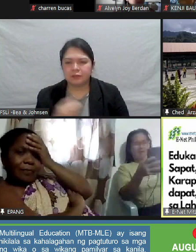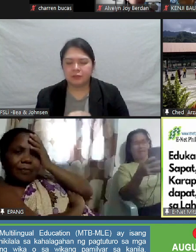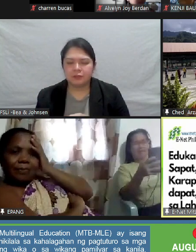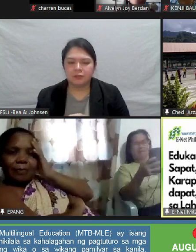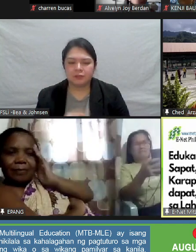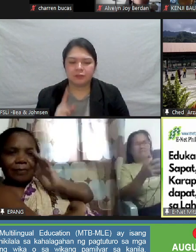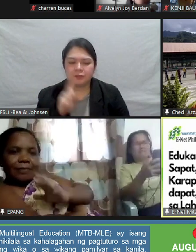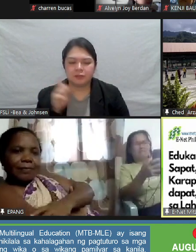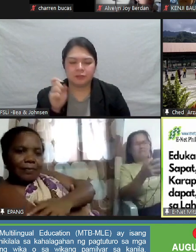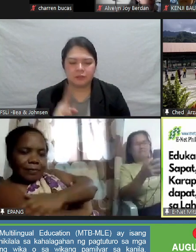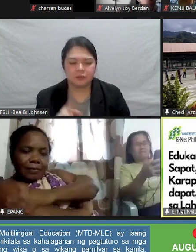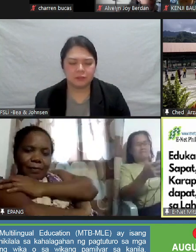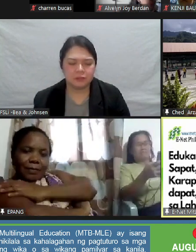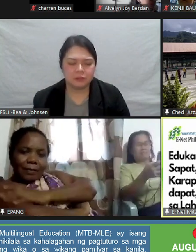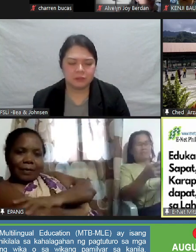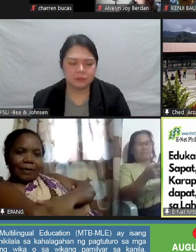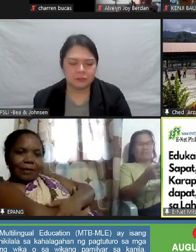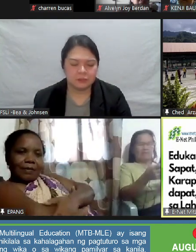katanungan?